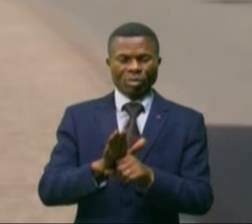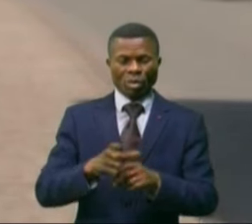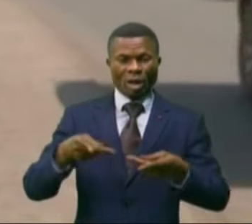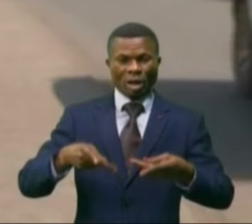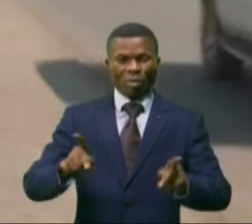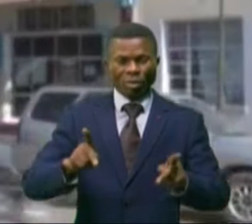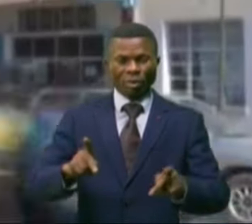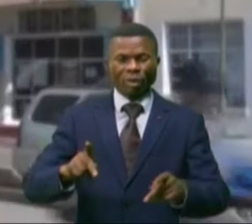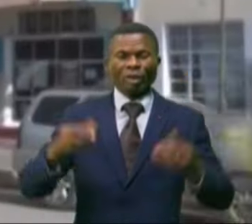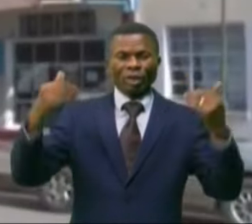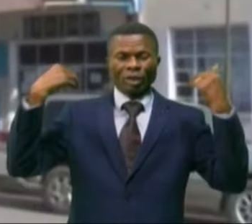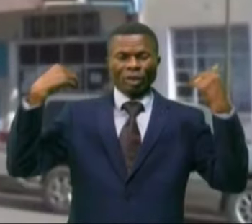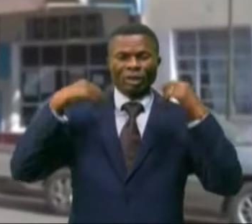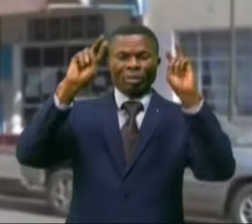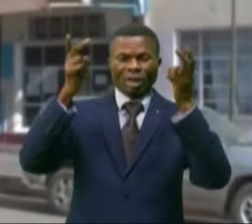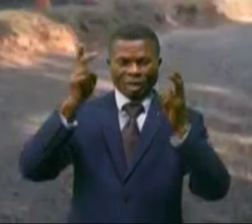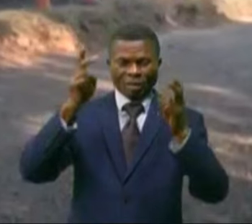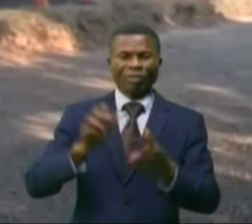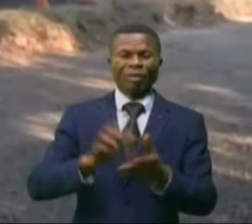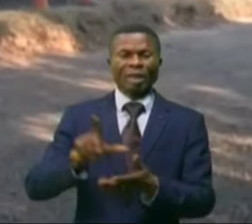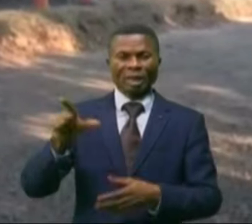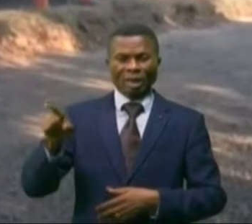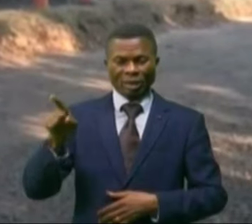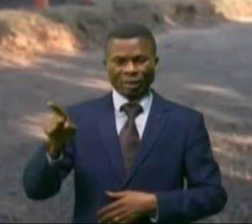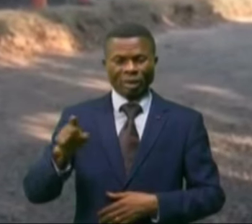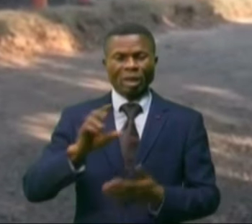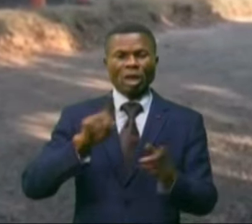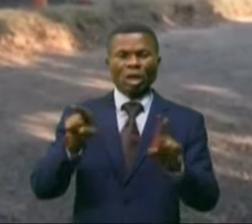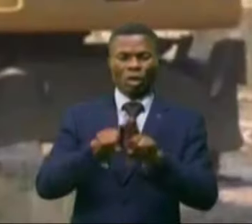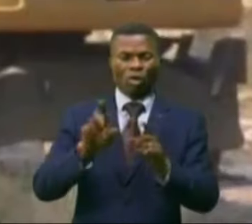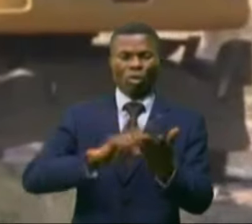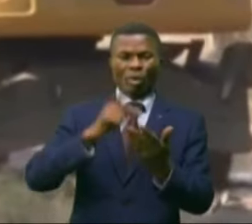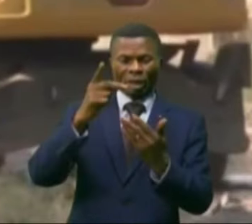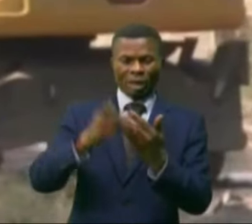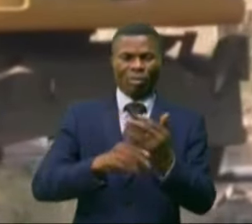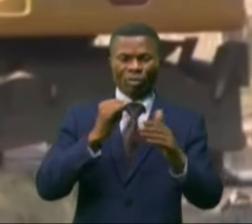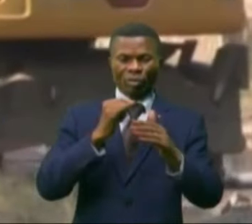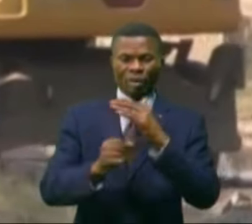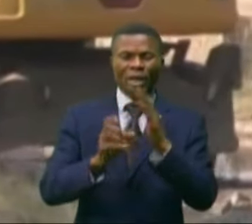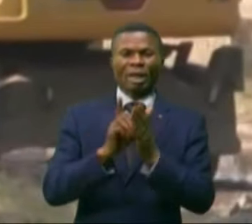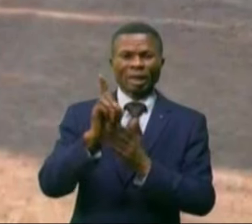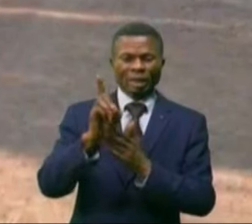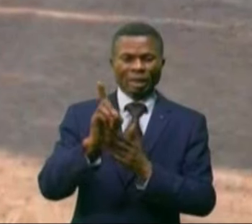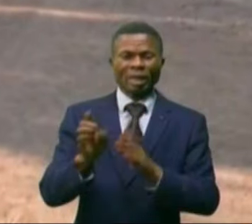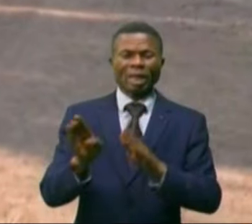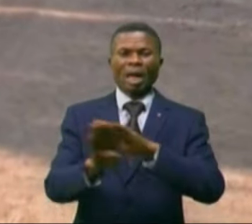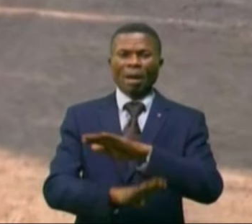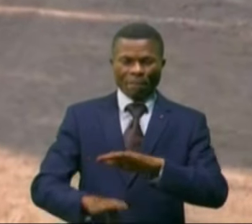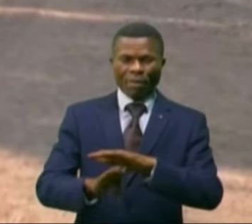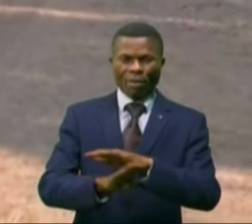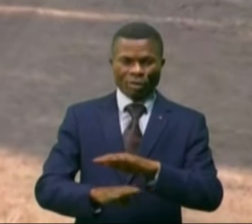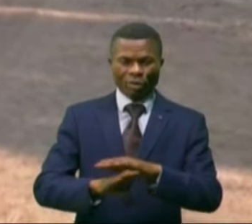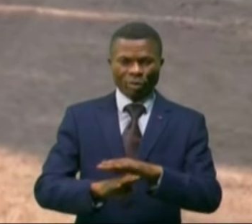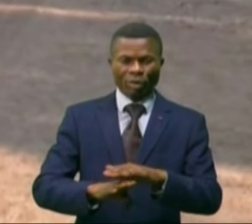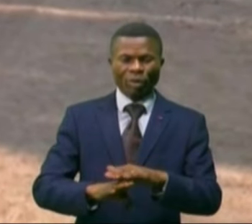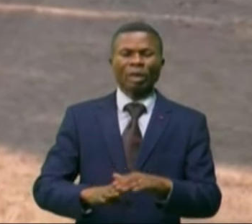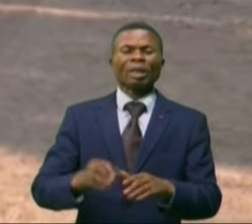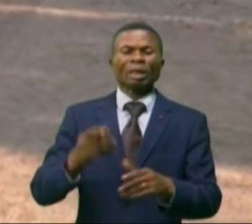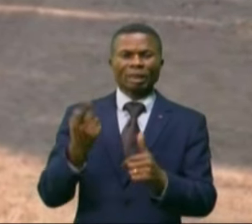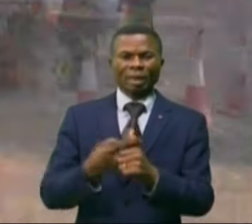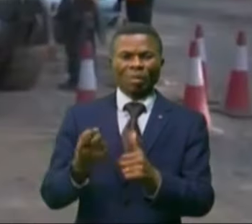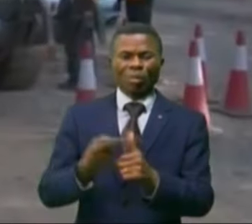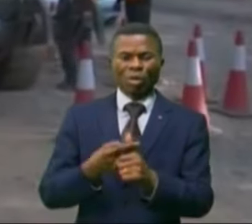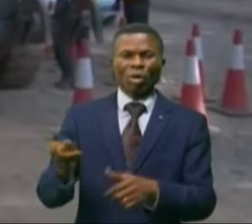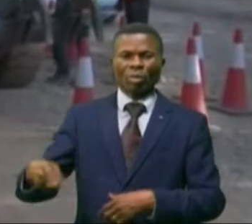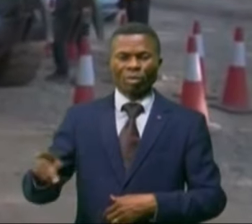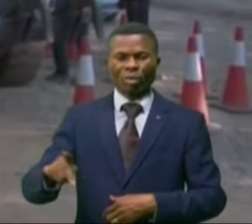le maire Henri Mungomba Ntamba selon le programme intégral du développement à la base préconisé en province par le